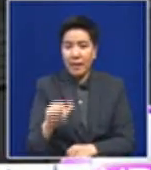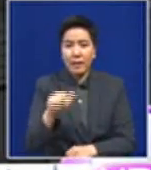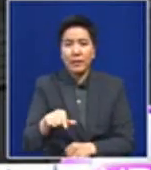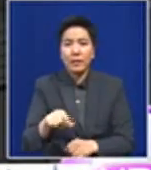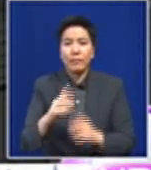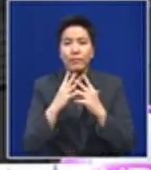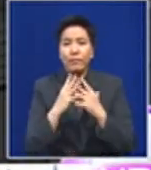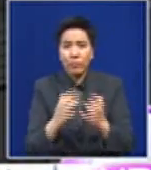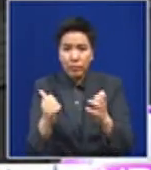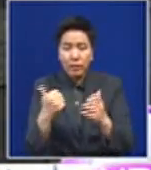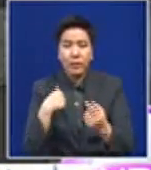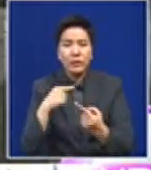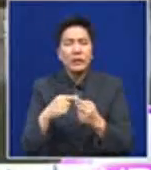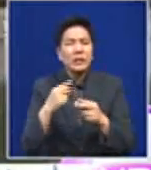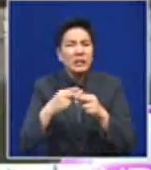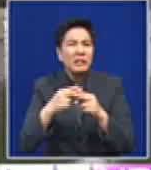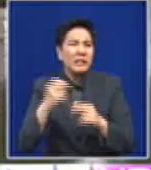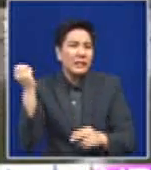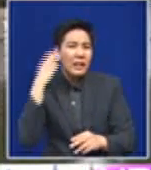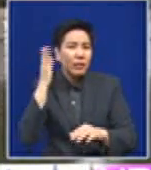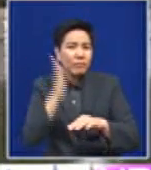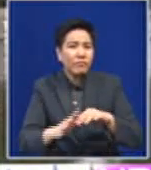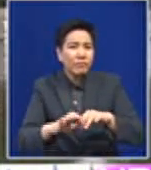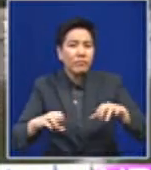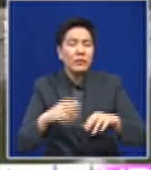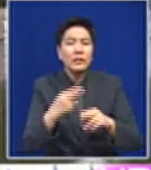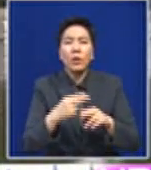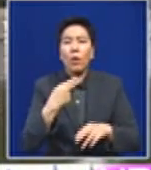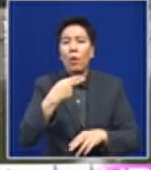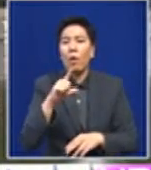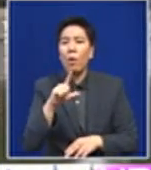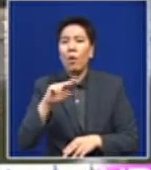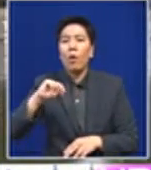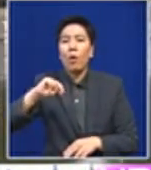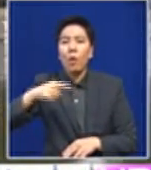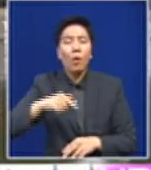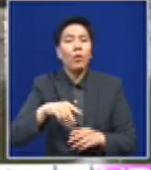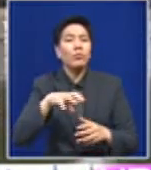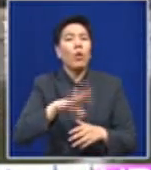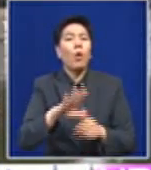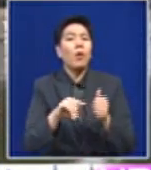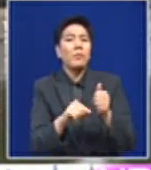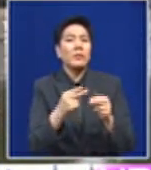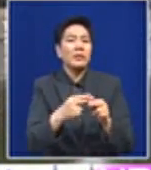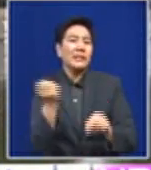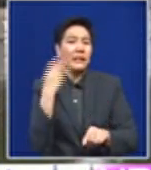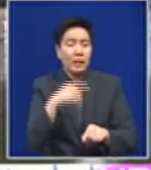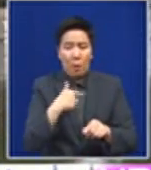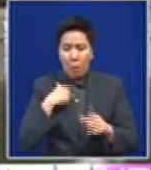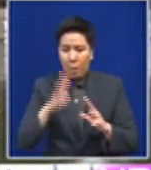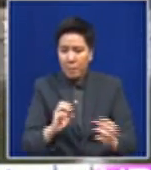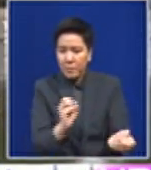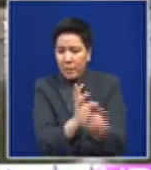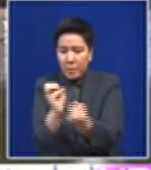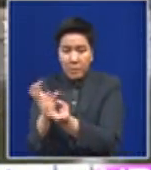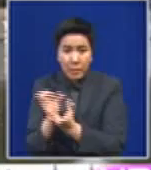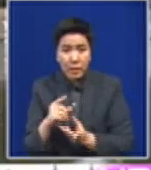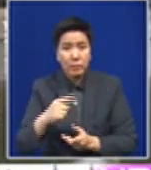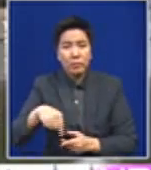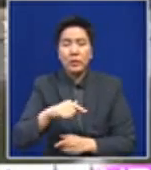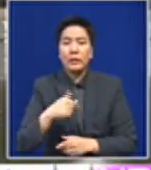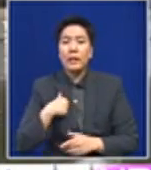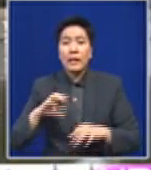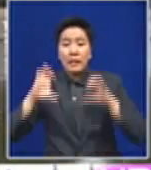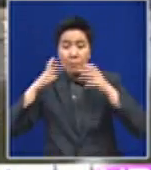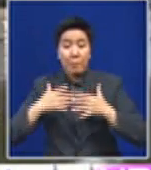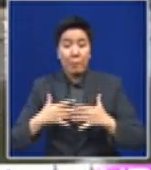ครับโดยเฉพาะหลงลินลับแล สำหรับชาวสวนที่ได้รับผลกระทบซึ่งเบื้องต้นคาดว่าจะมีหลายสิบรายนั้นทางการยืนยันว่าไม่ได้นิ่งน